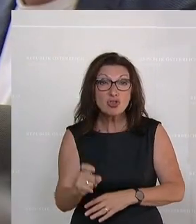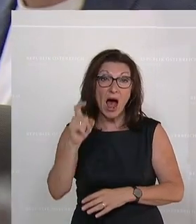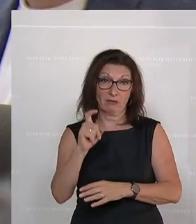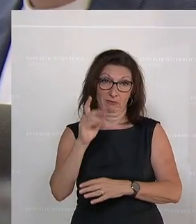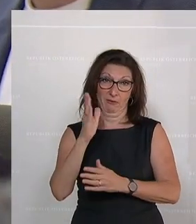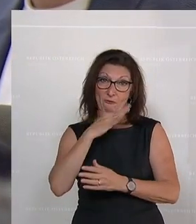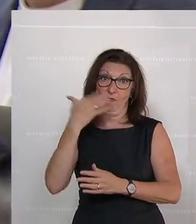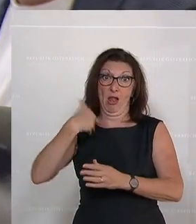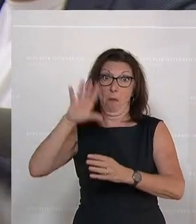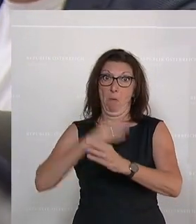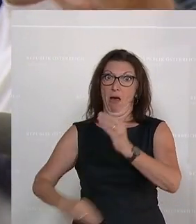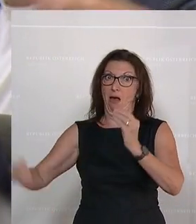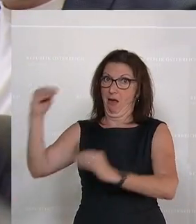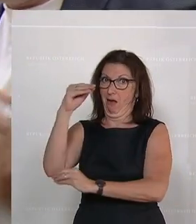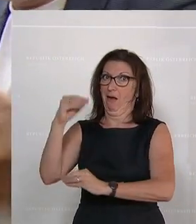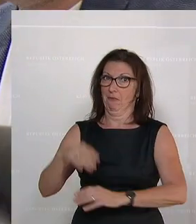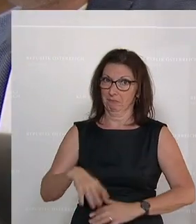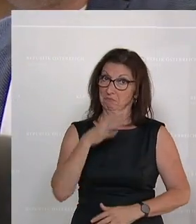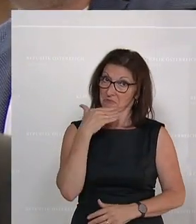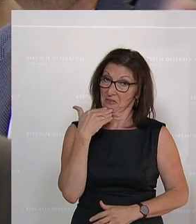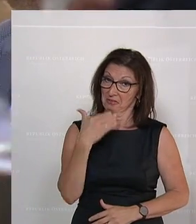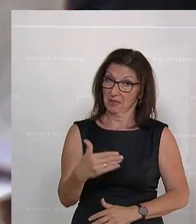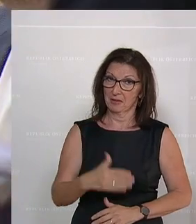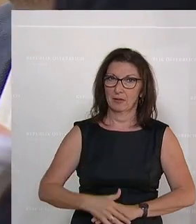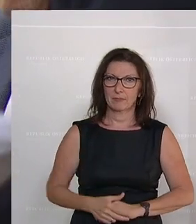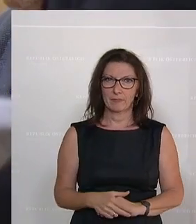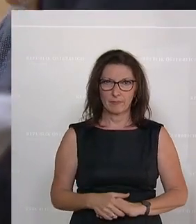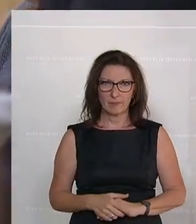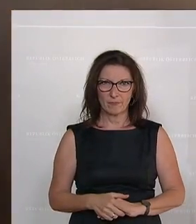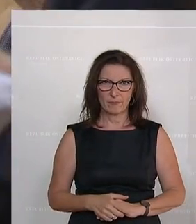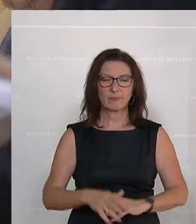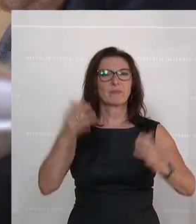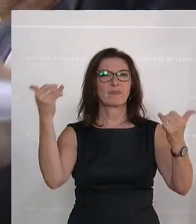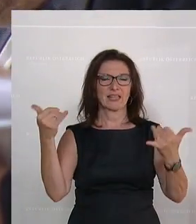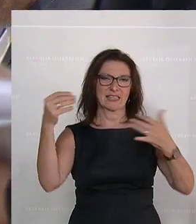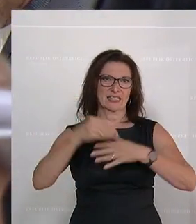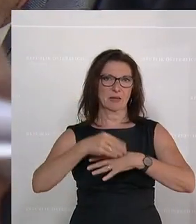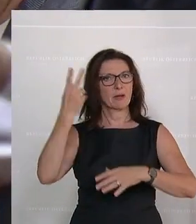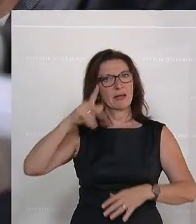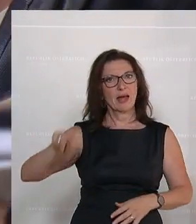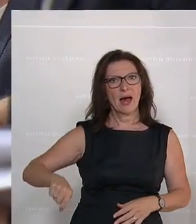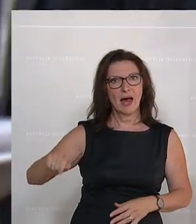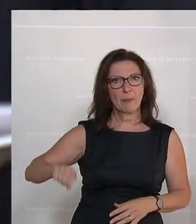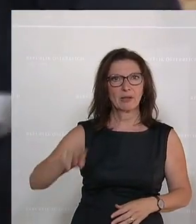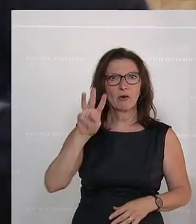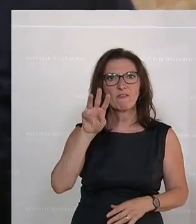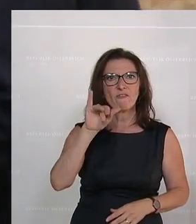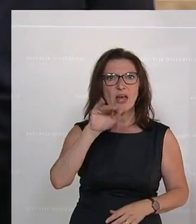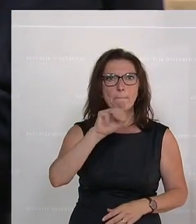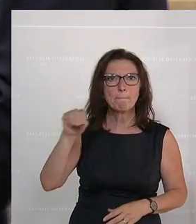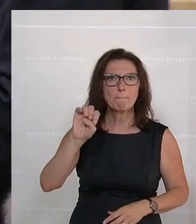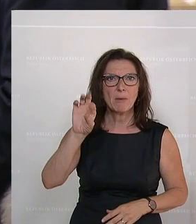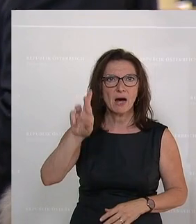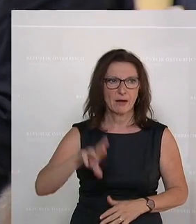julia her von der sp mit einer tatsächlichen berichtigung sie verweist auf maßnahmen in wien die gesetzt werden